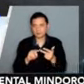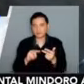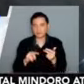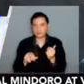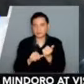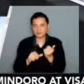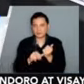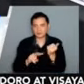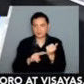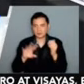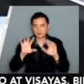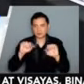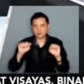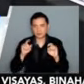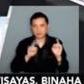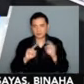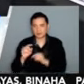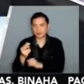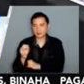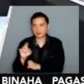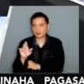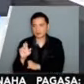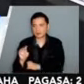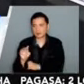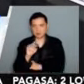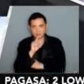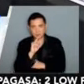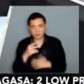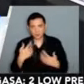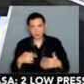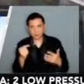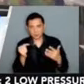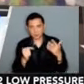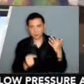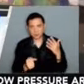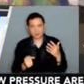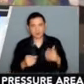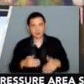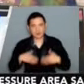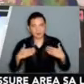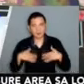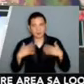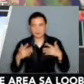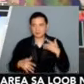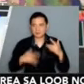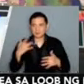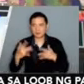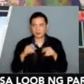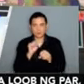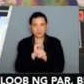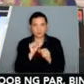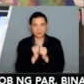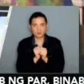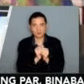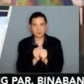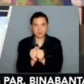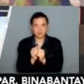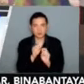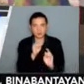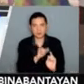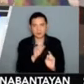Sese chik ng cast happy and very excited sila na makatrabaho ang isa't-isa sa one of a kind